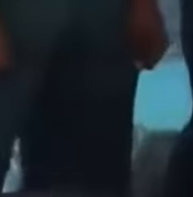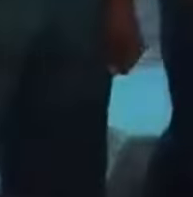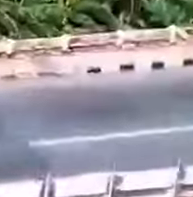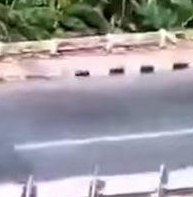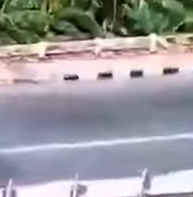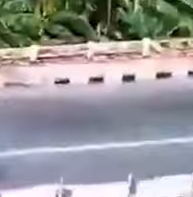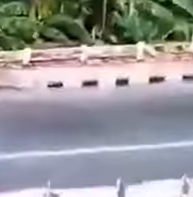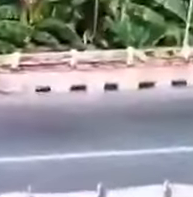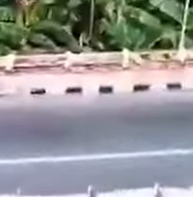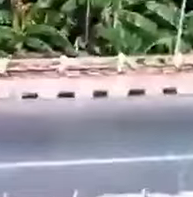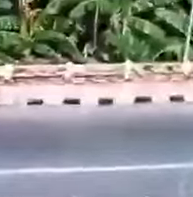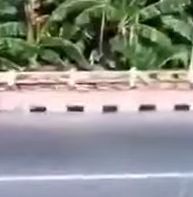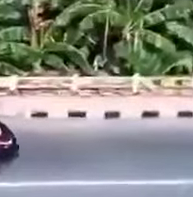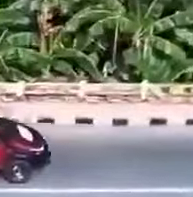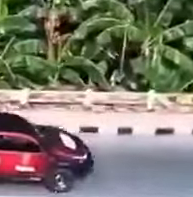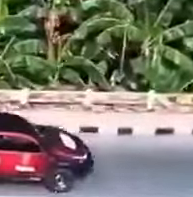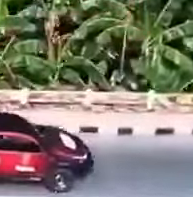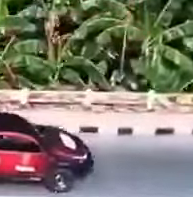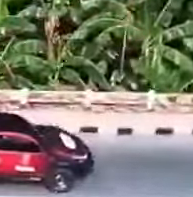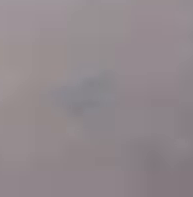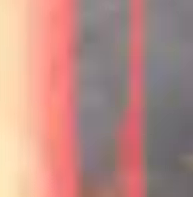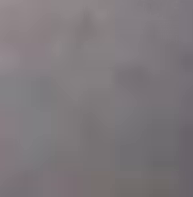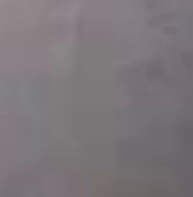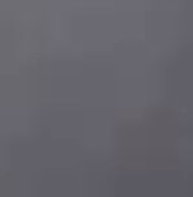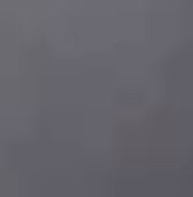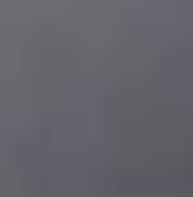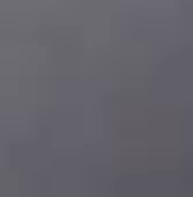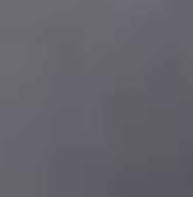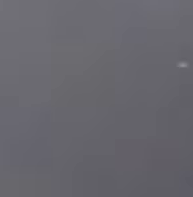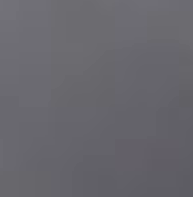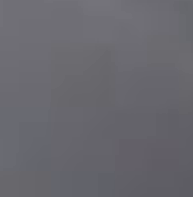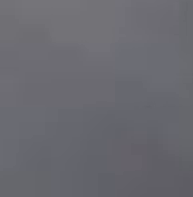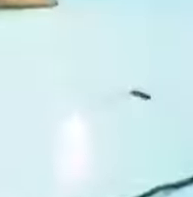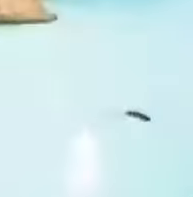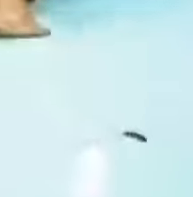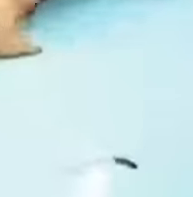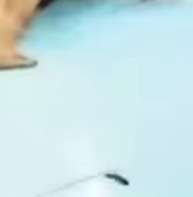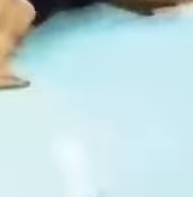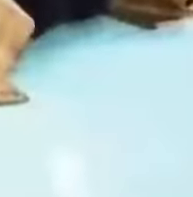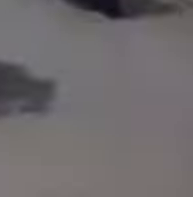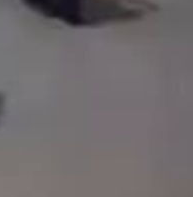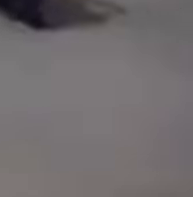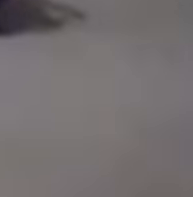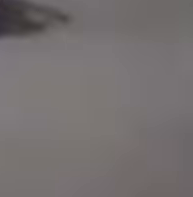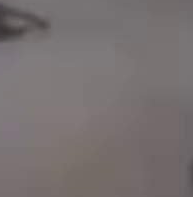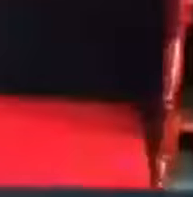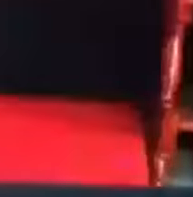persatuan, kedamaian, dan pentingnya partisipasi aktif dalam demokrasi.